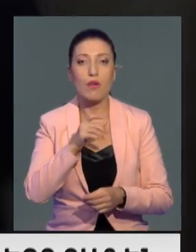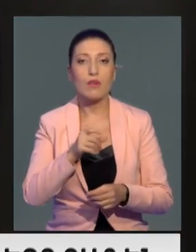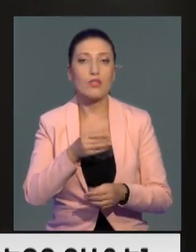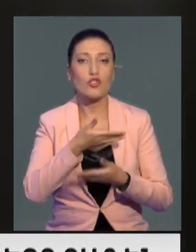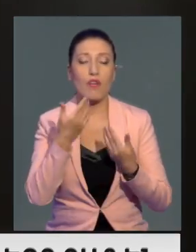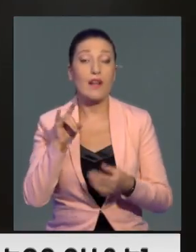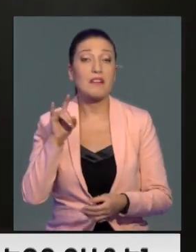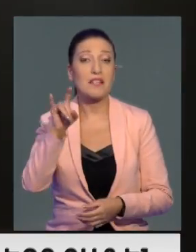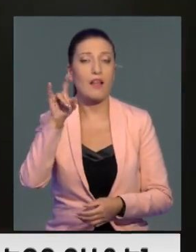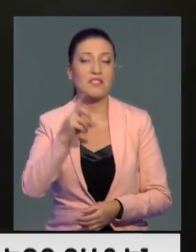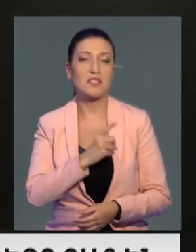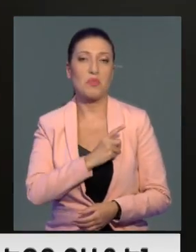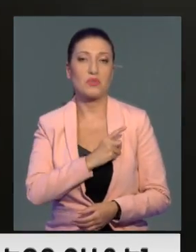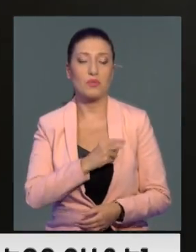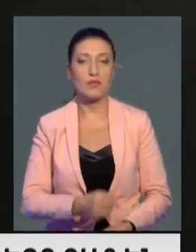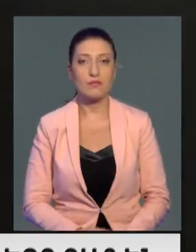է։